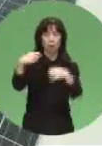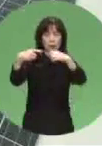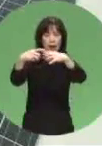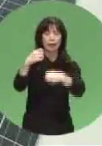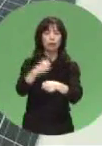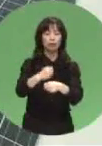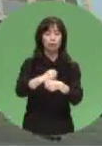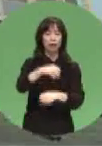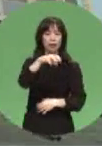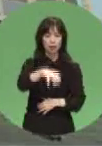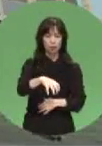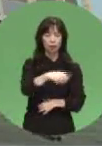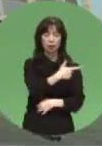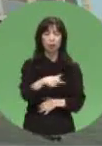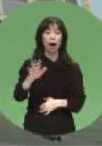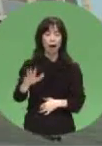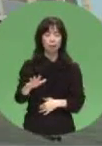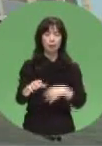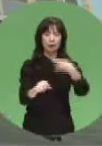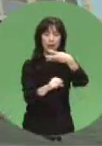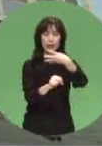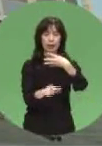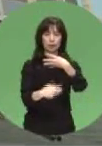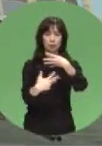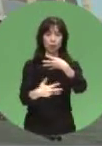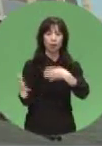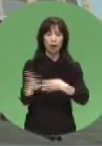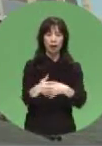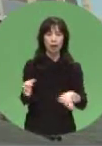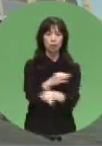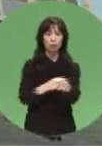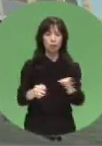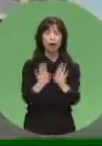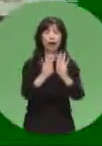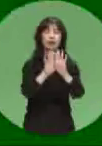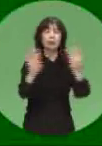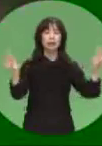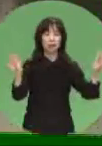舎は4月8日から運用が開始されています。